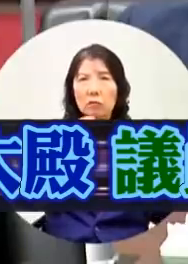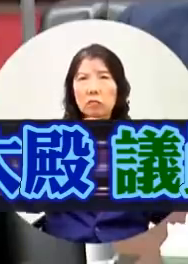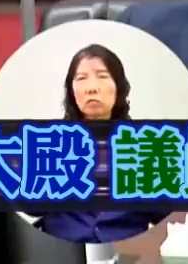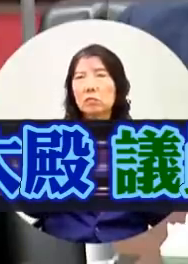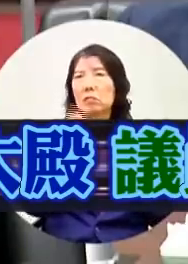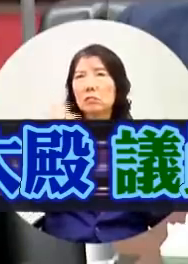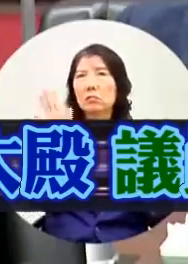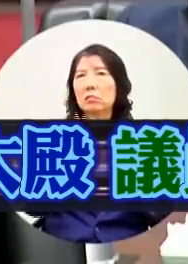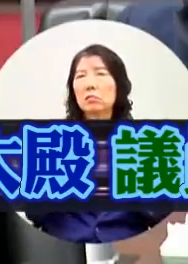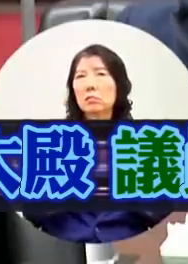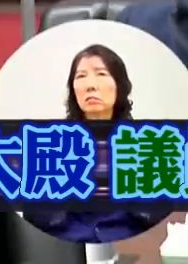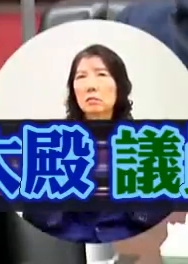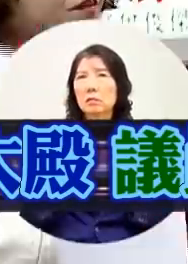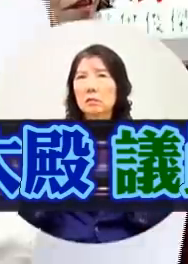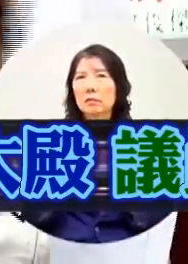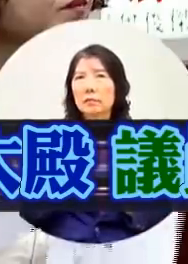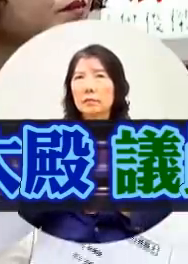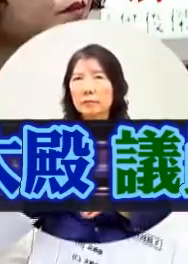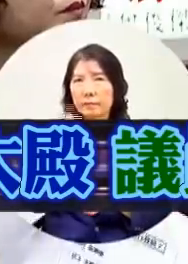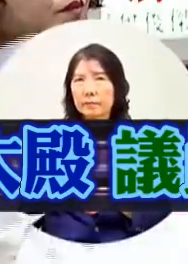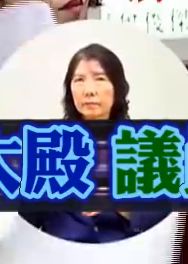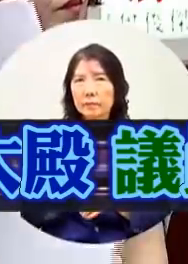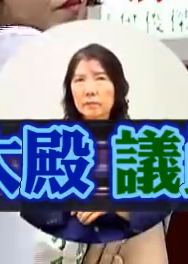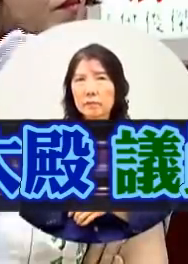会回答你。好，好来下一题。